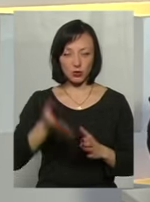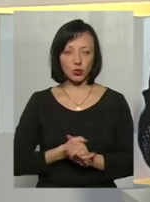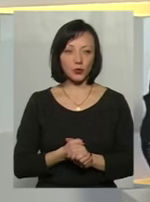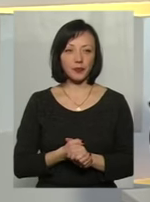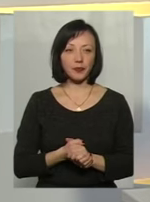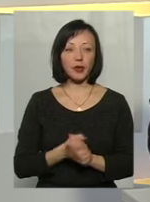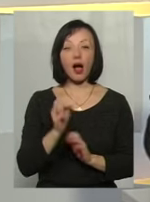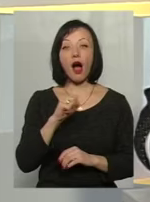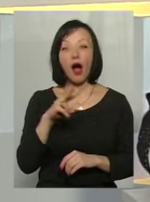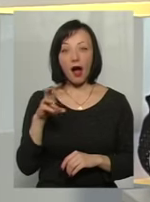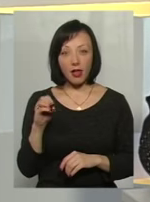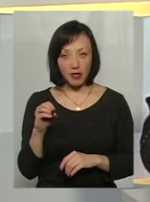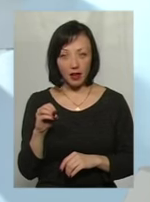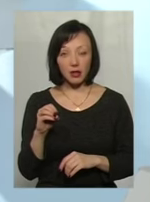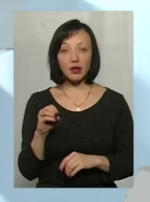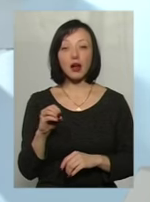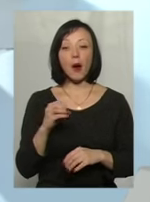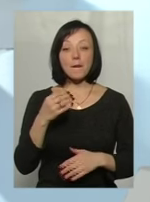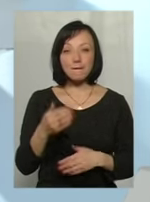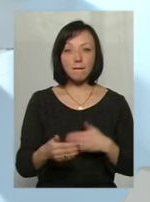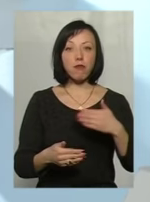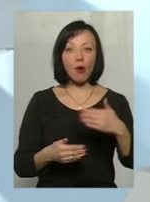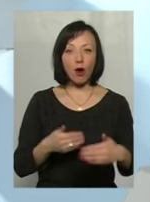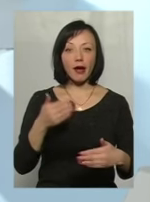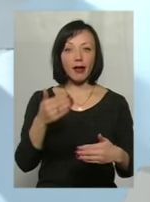по ітогу все ж таки буде встановлено. Але поетапно